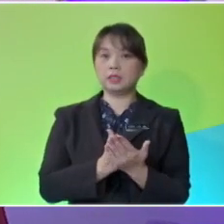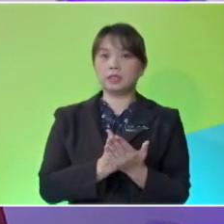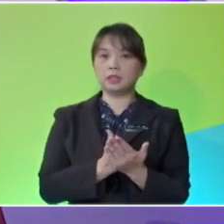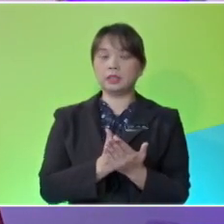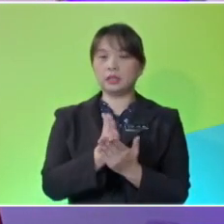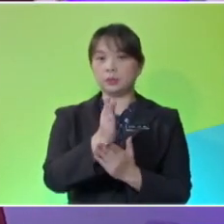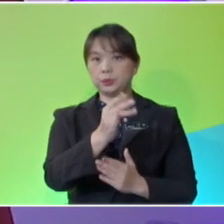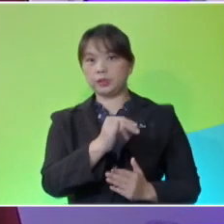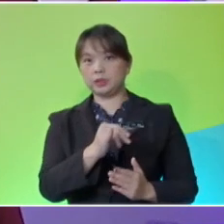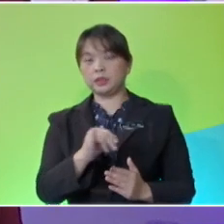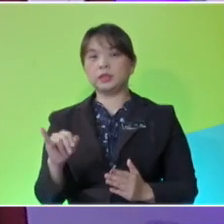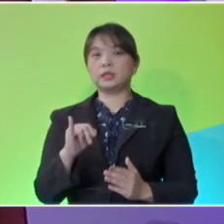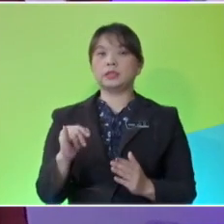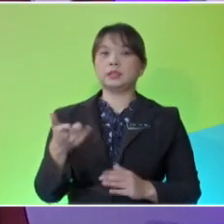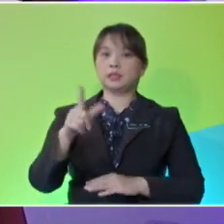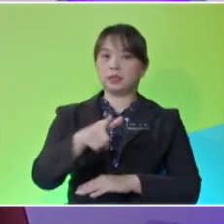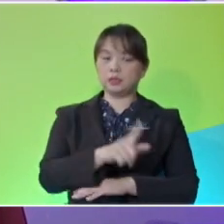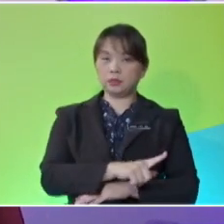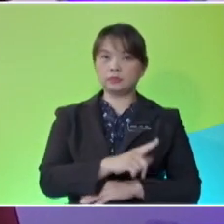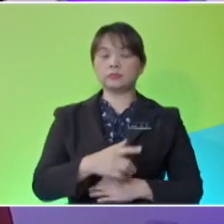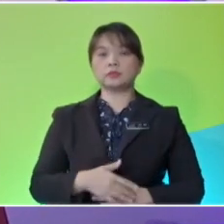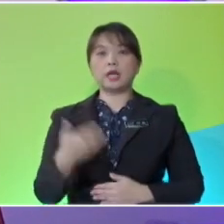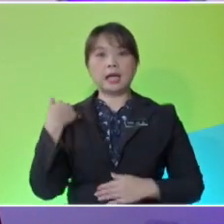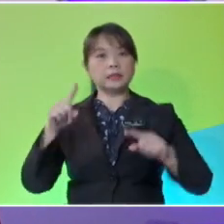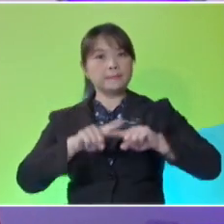ada bezel sayuran dengan pinggir laut